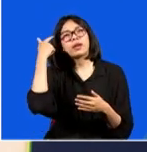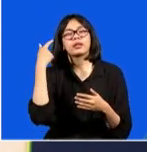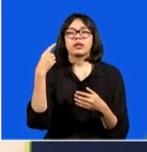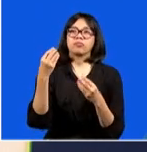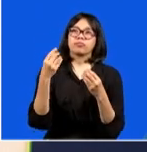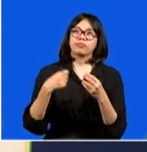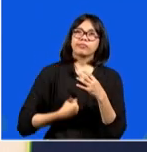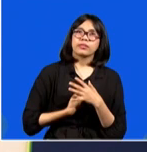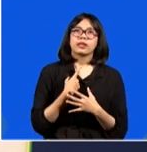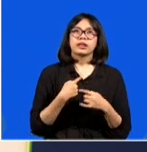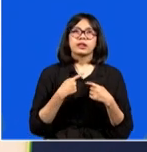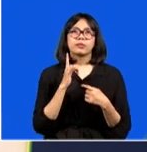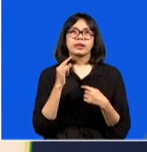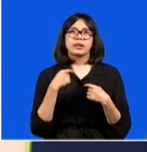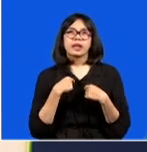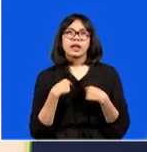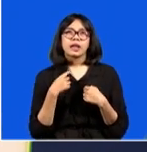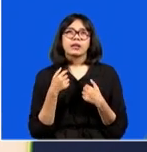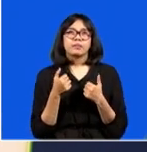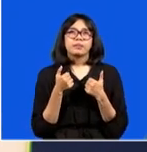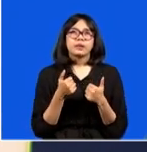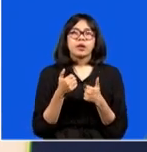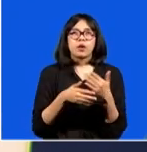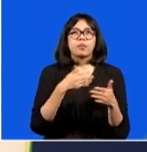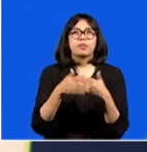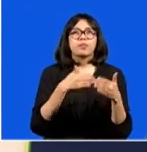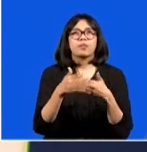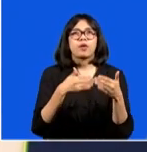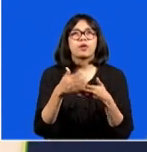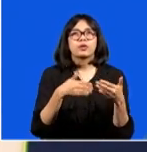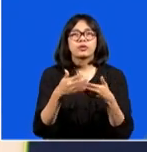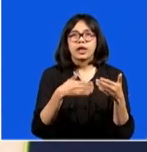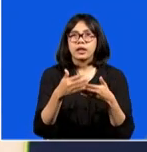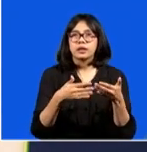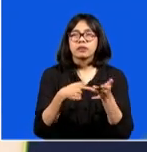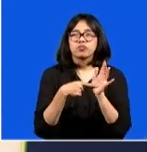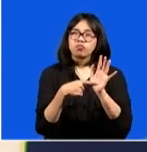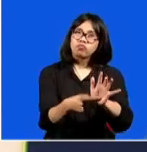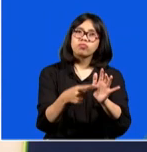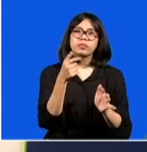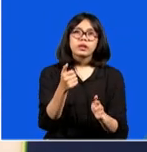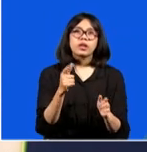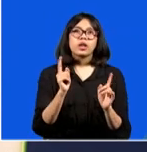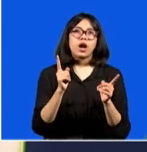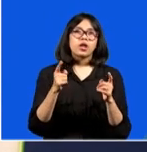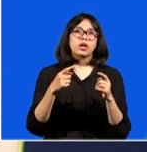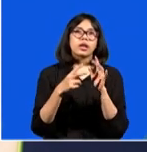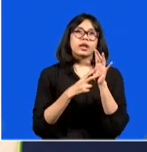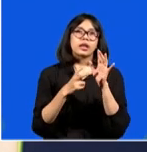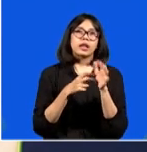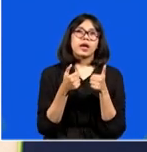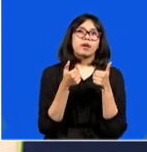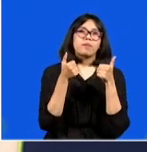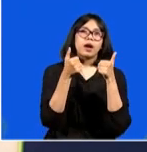Wah I can ini bisa menjadi proses dan pada saat bisa pada saat bagus nilainya itu